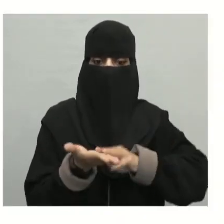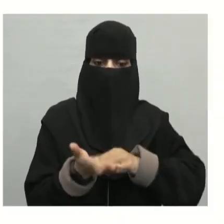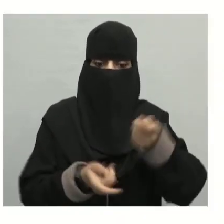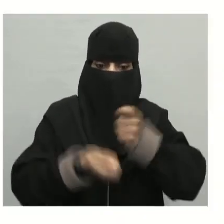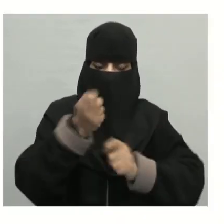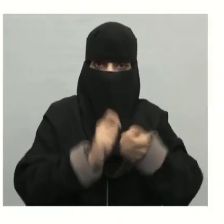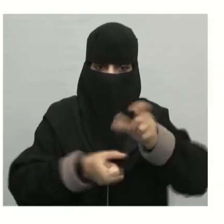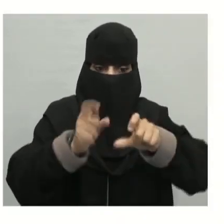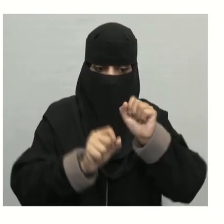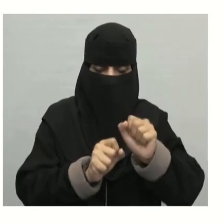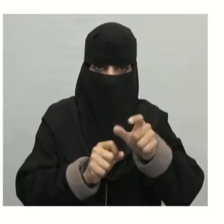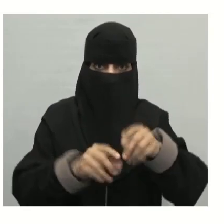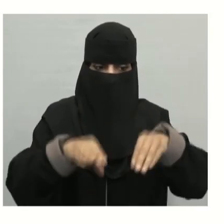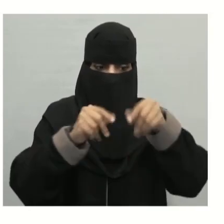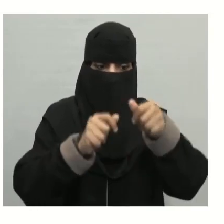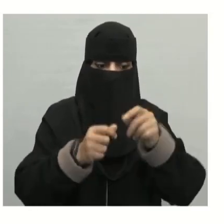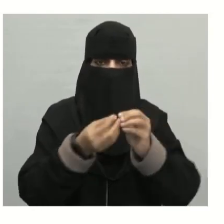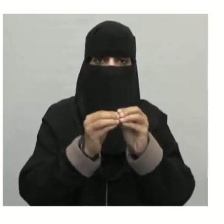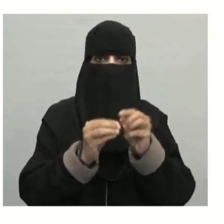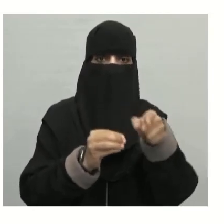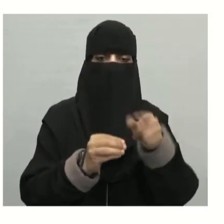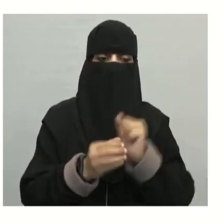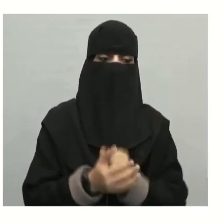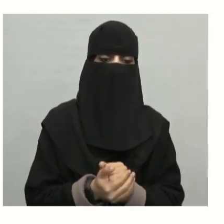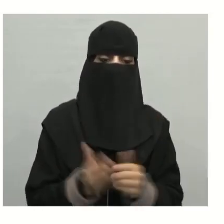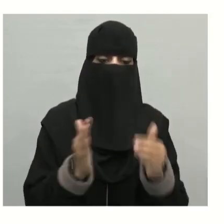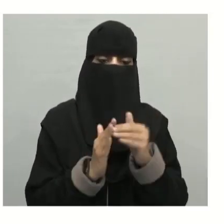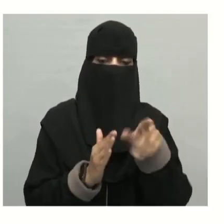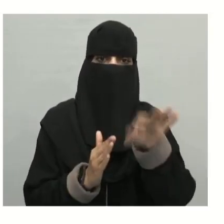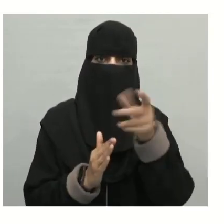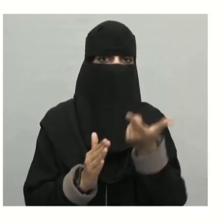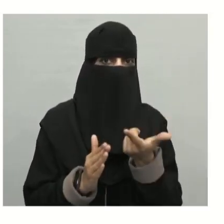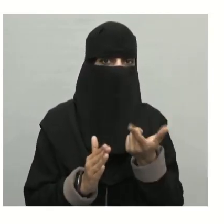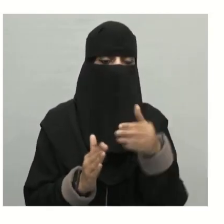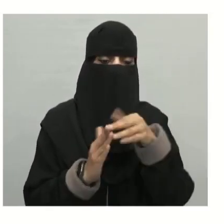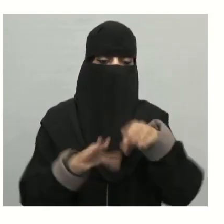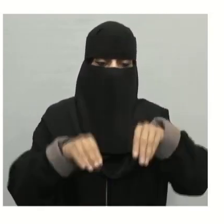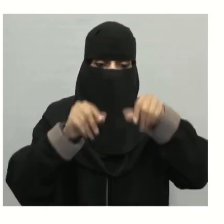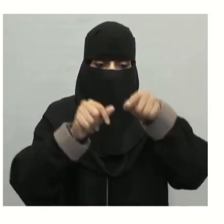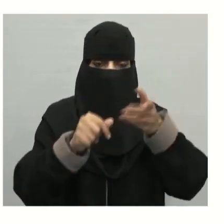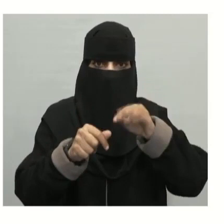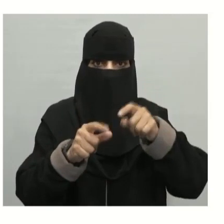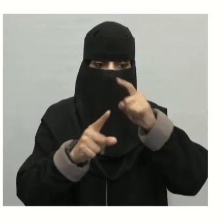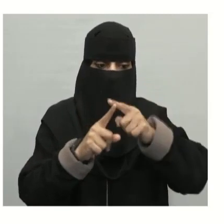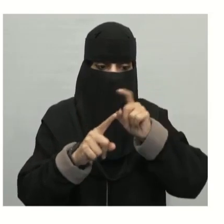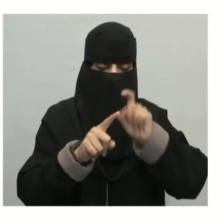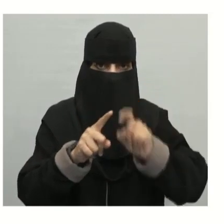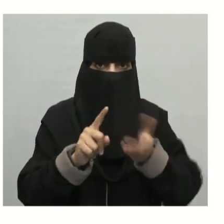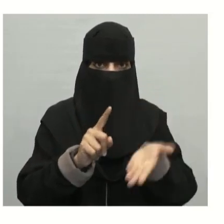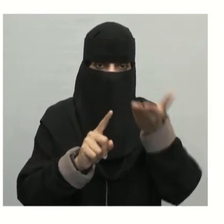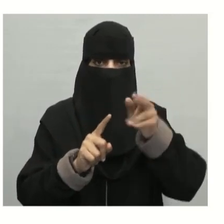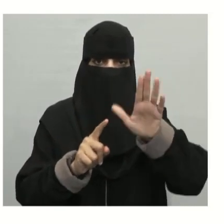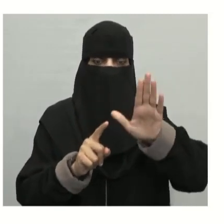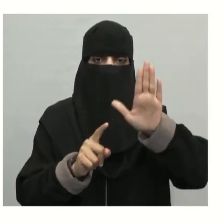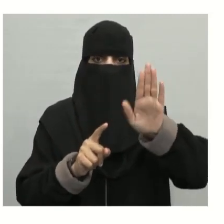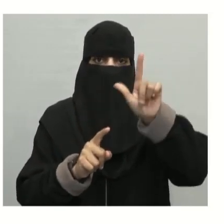التركيب الكيميائي للصهير الصخري في لون الصخر الناتج كيف ذلك اذا احتوى الصهير على نسب عاليه من السيليكا